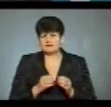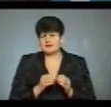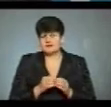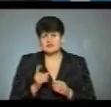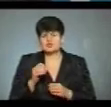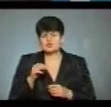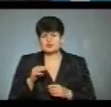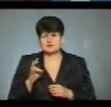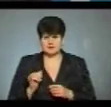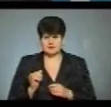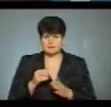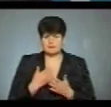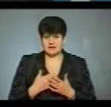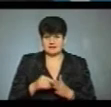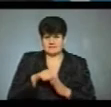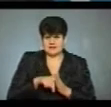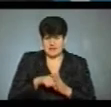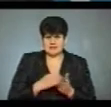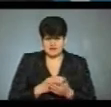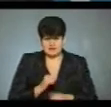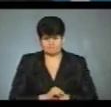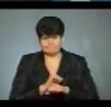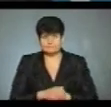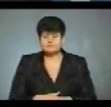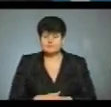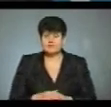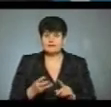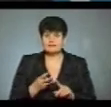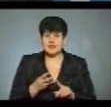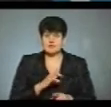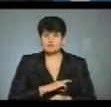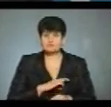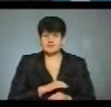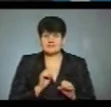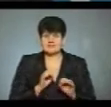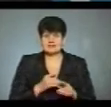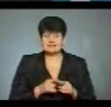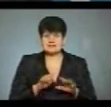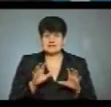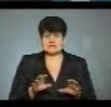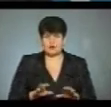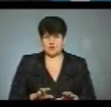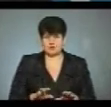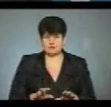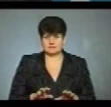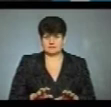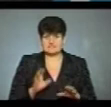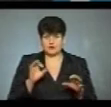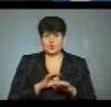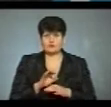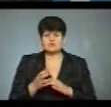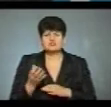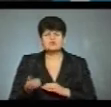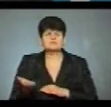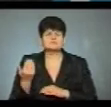де йде саботаж всередині. Третє. Профспілкам злили цей закон, законопроект, ще